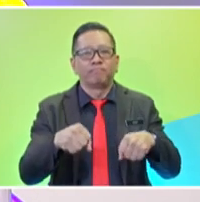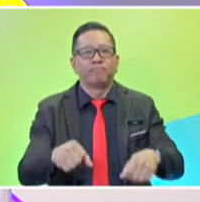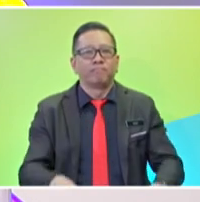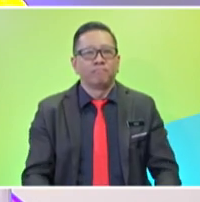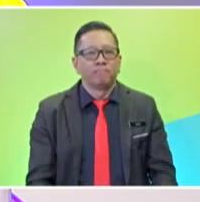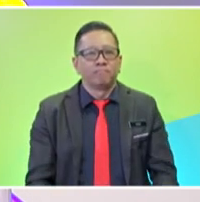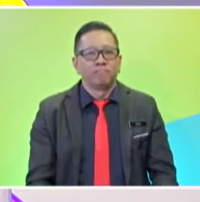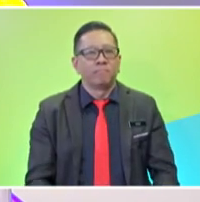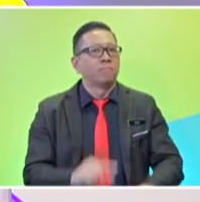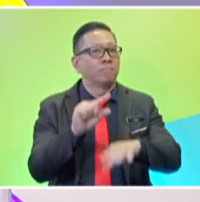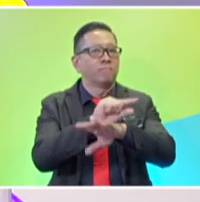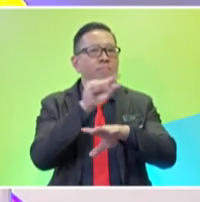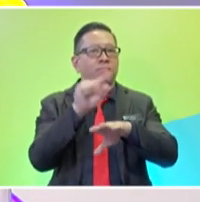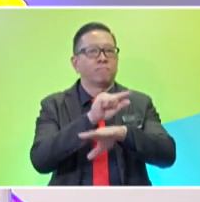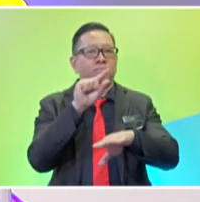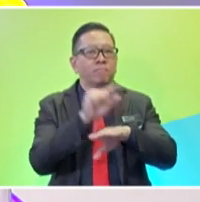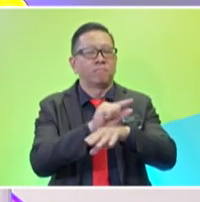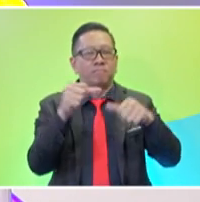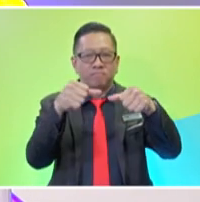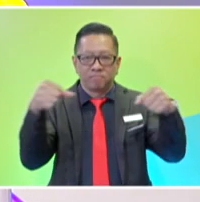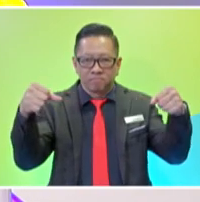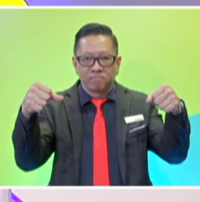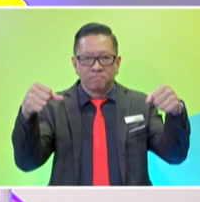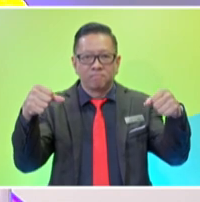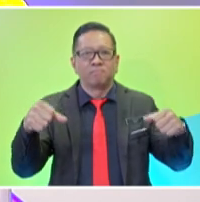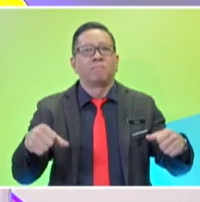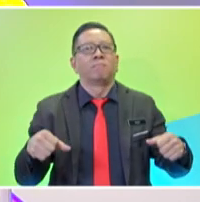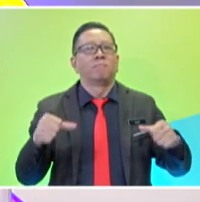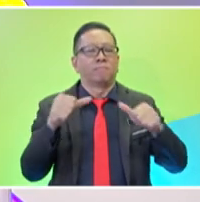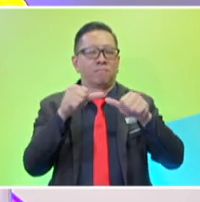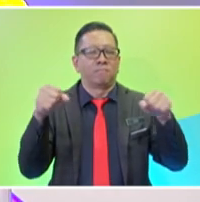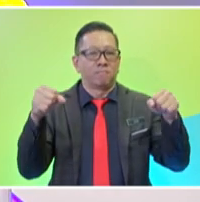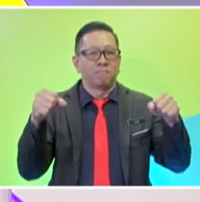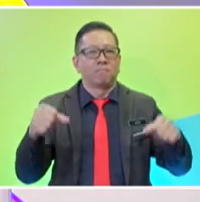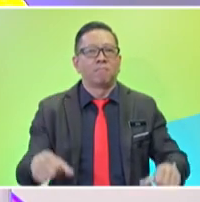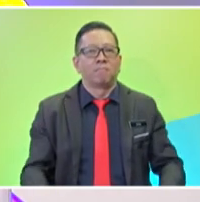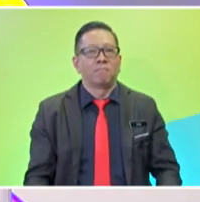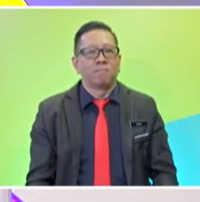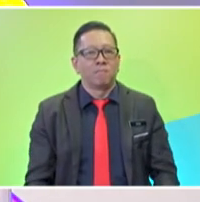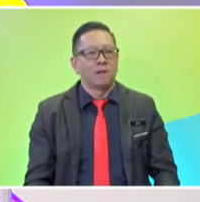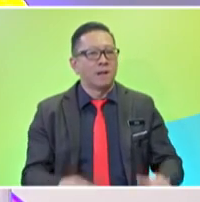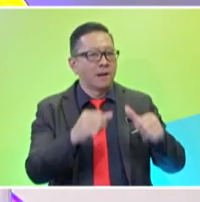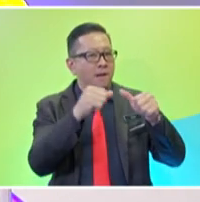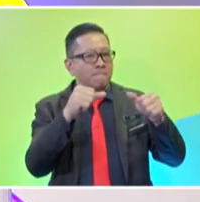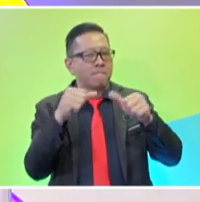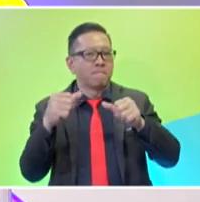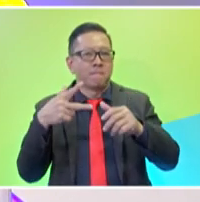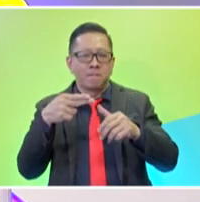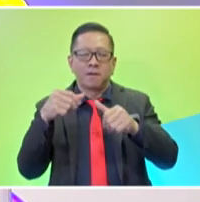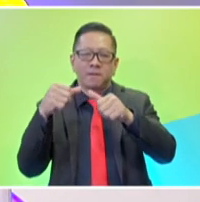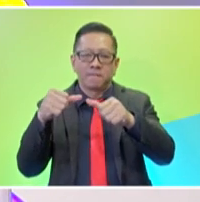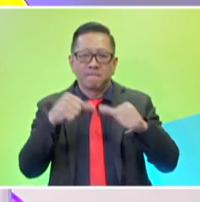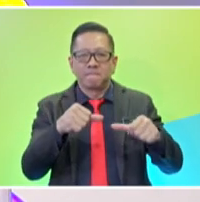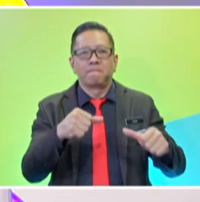kita gunakan di sini ya kita berca ini jadi kita jauhkan deh kita potong kita jantung